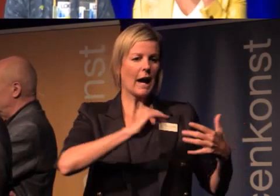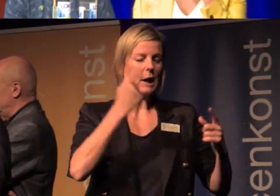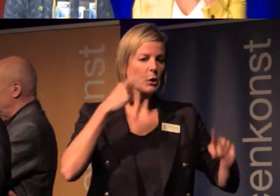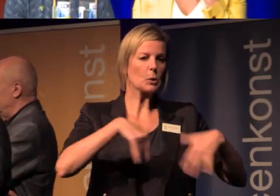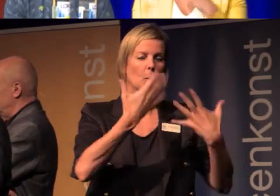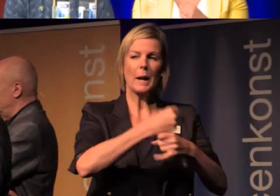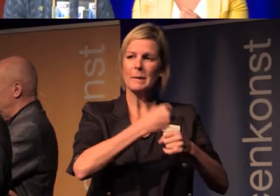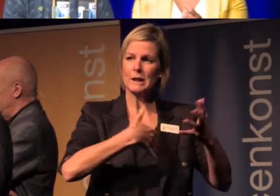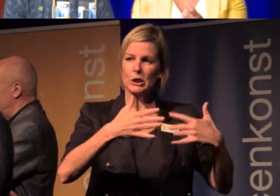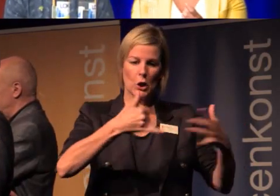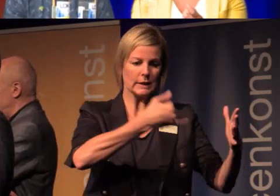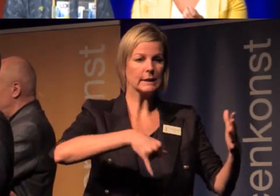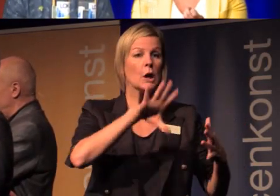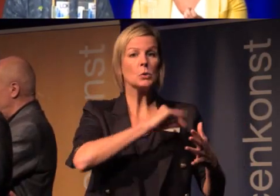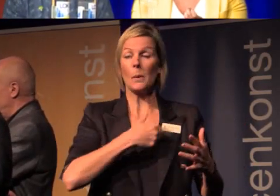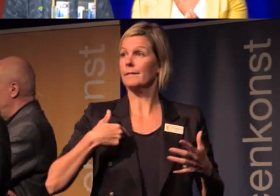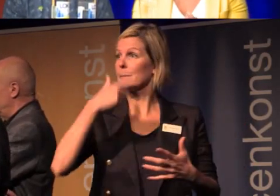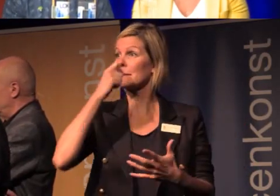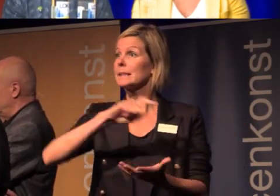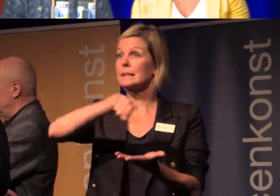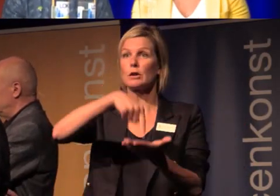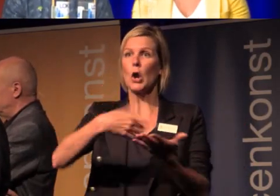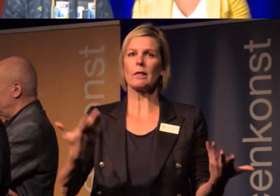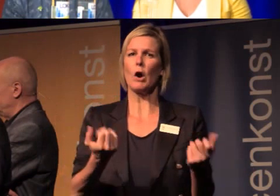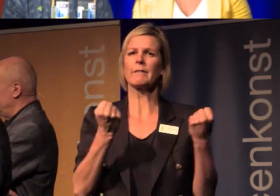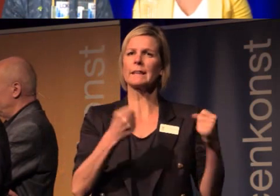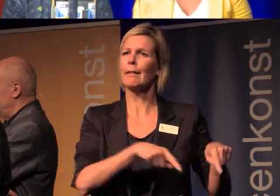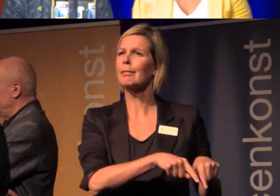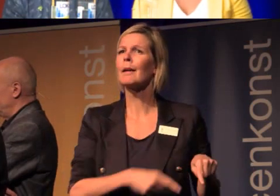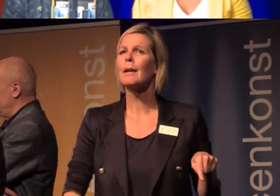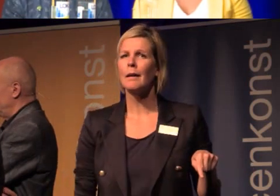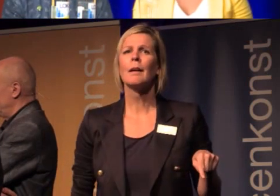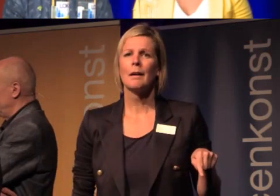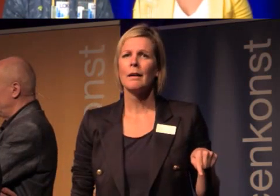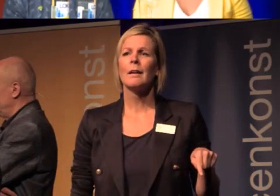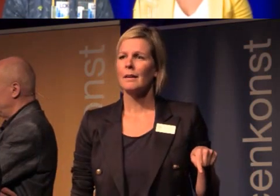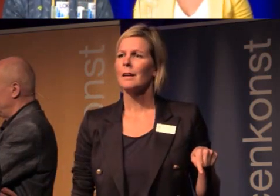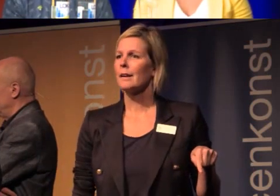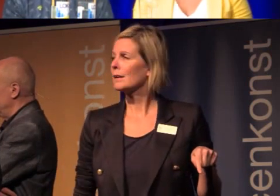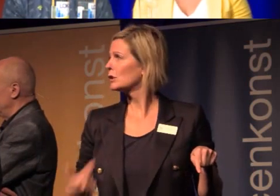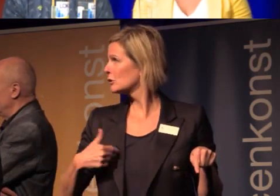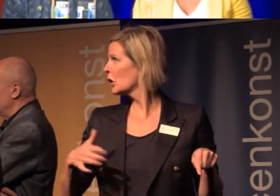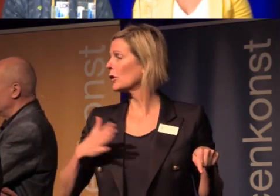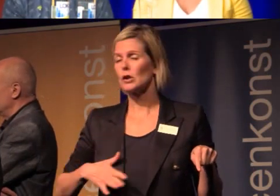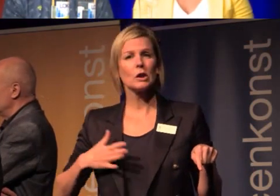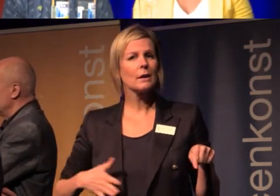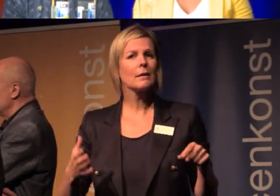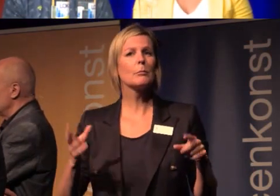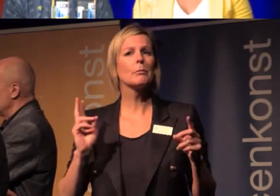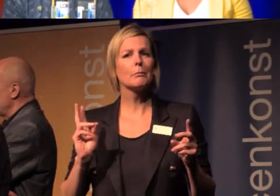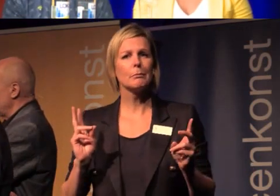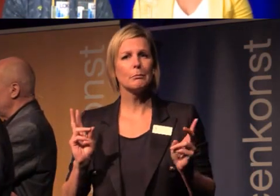också det centrala, skulle jag säga. Sen tycker jag också kring, jag tycker det är viktigt att